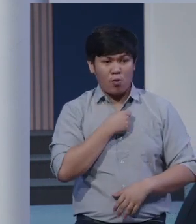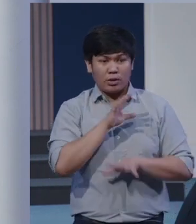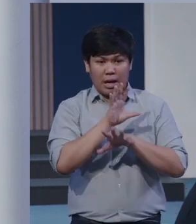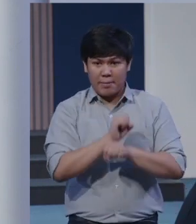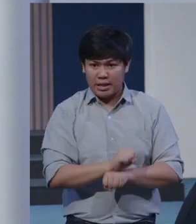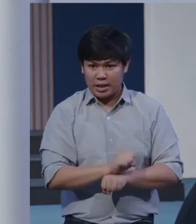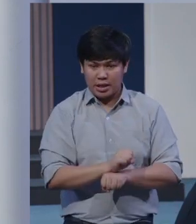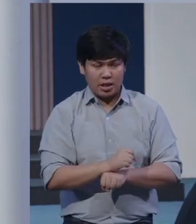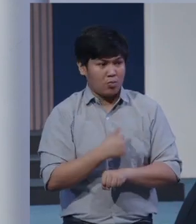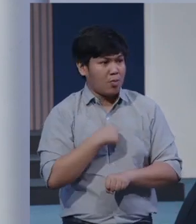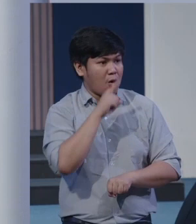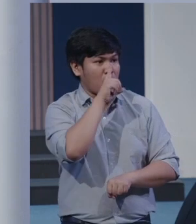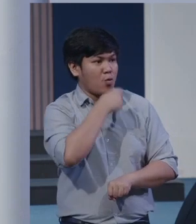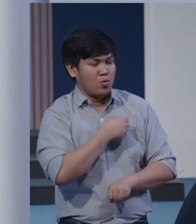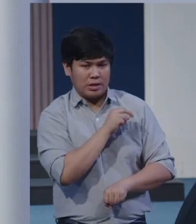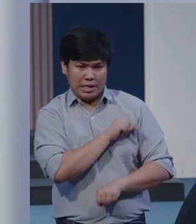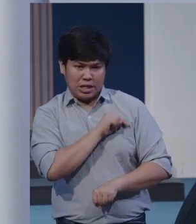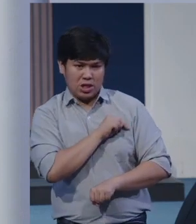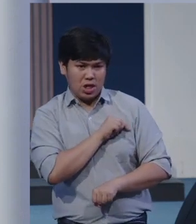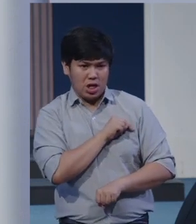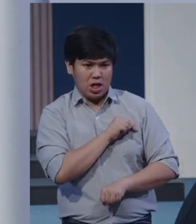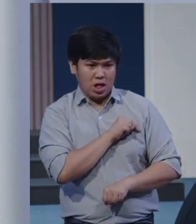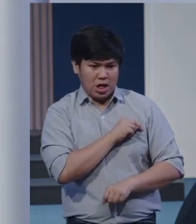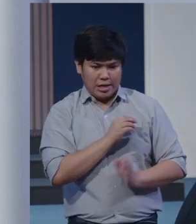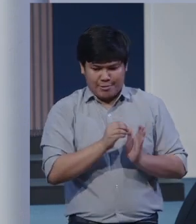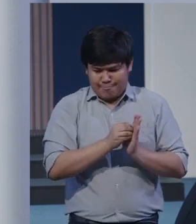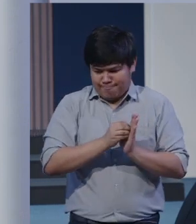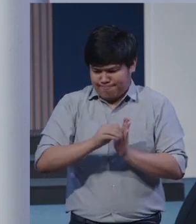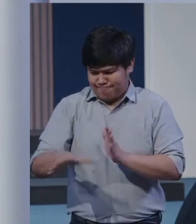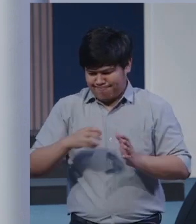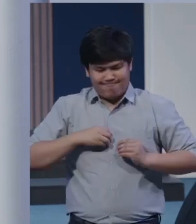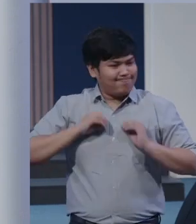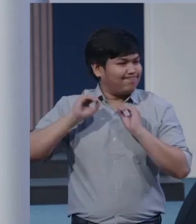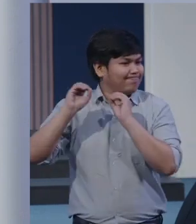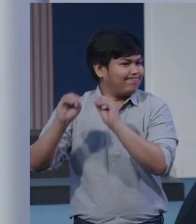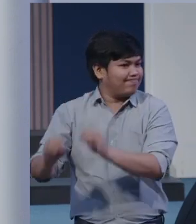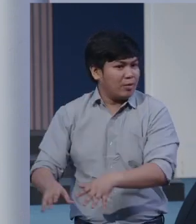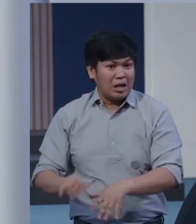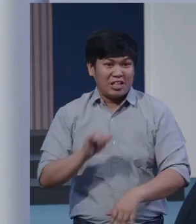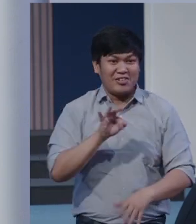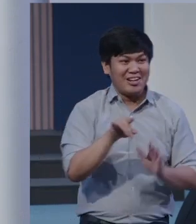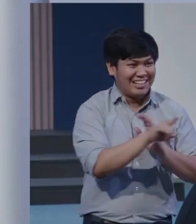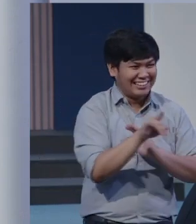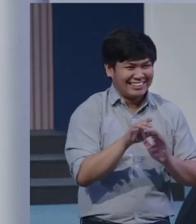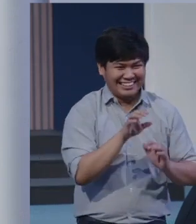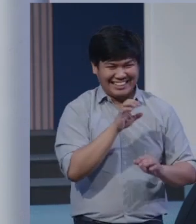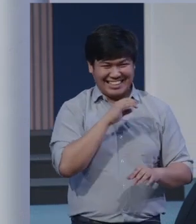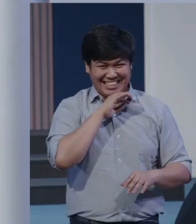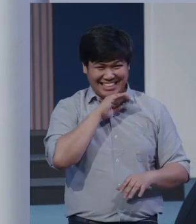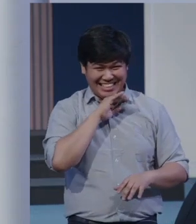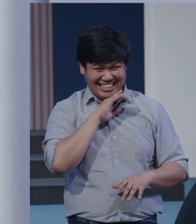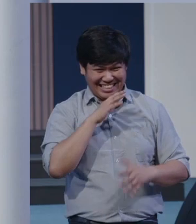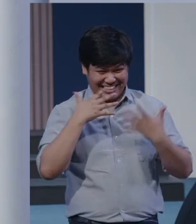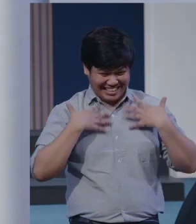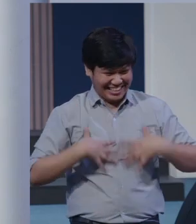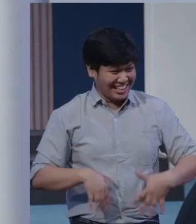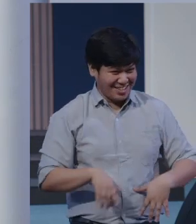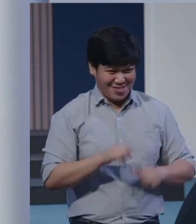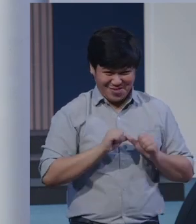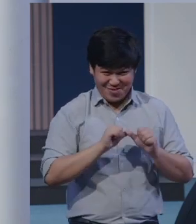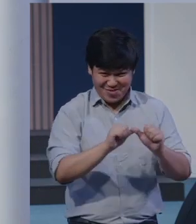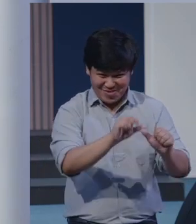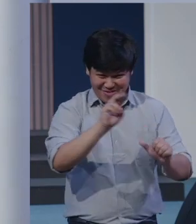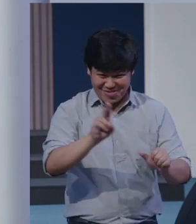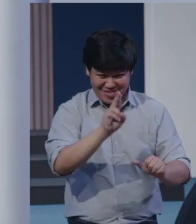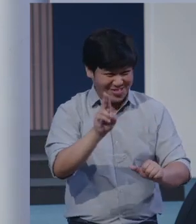put off hinubad na put on sinuot put on the new self which is being renewed in knowledge after the image